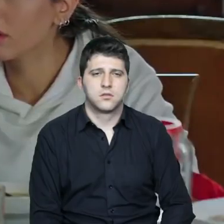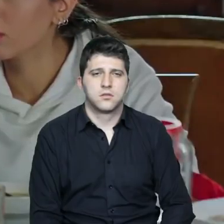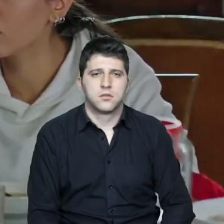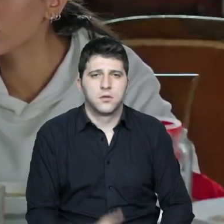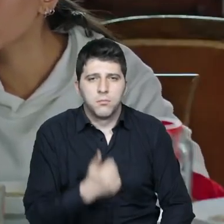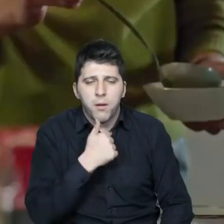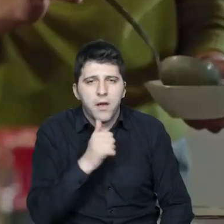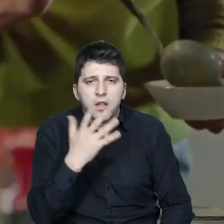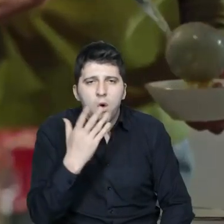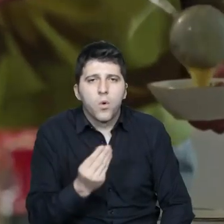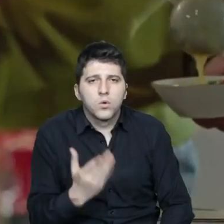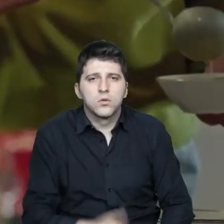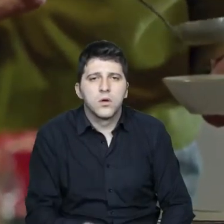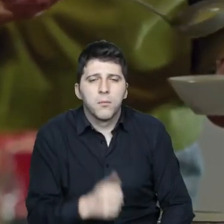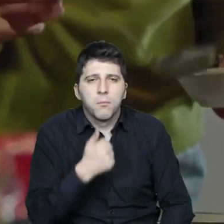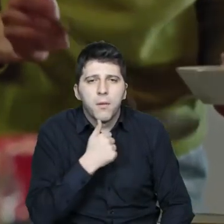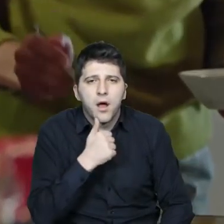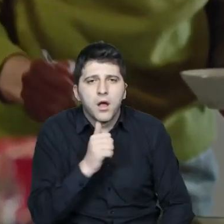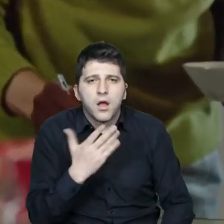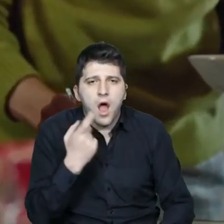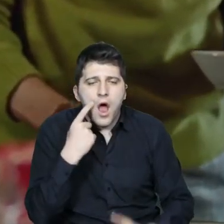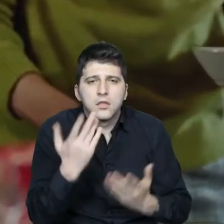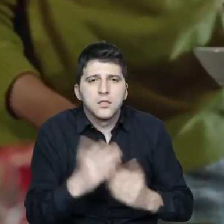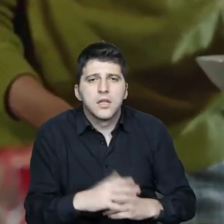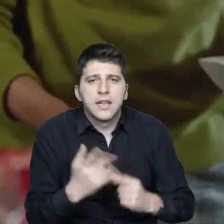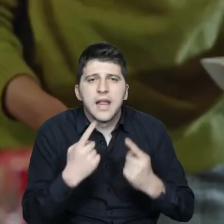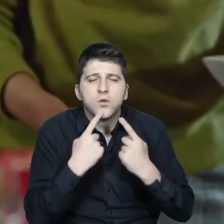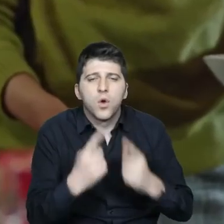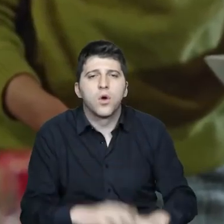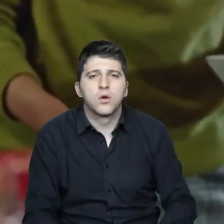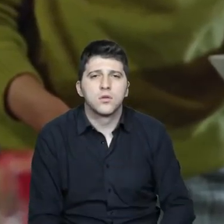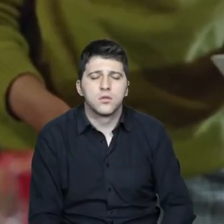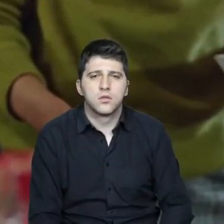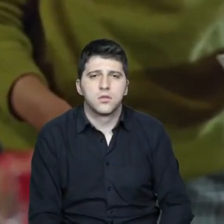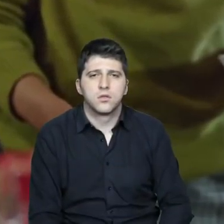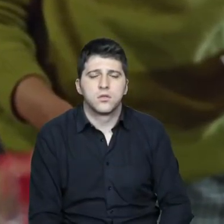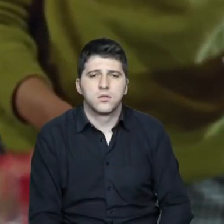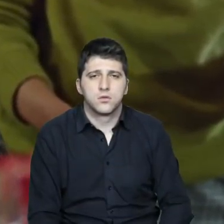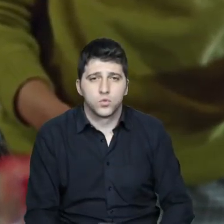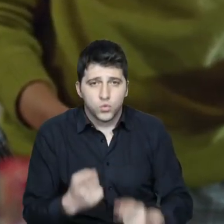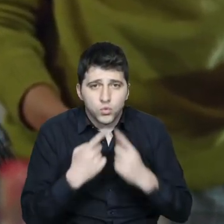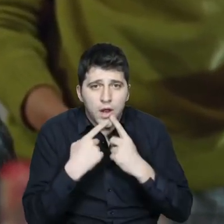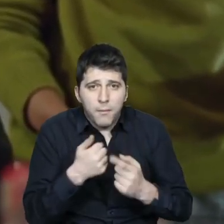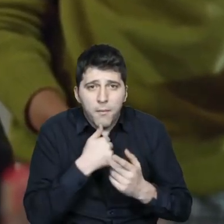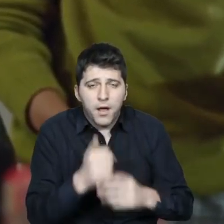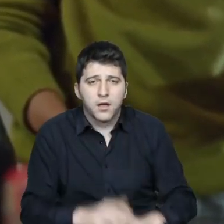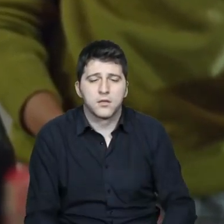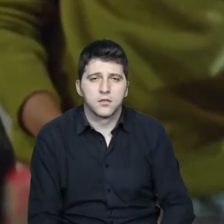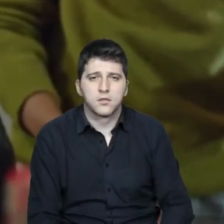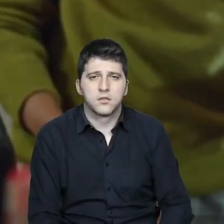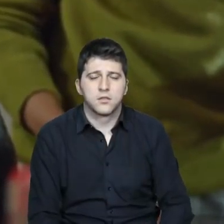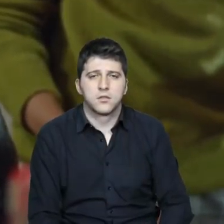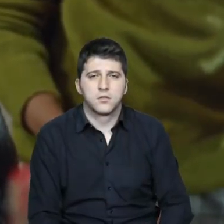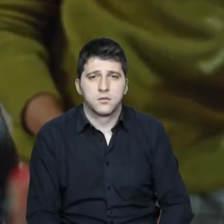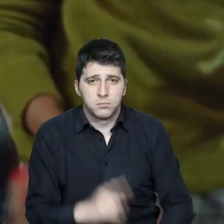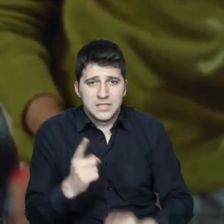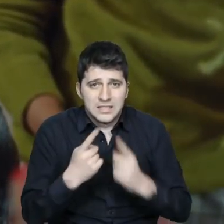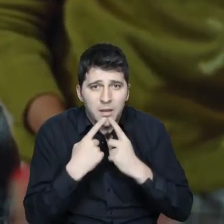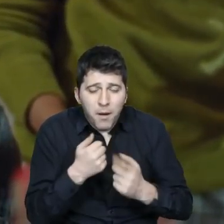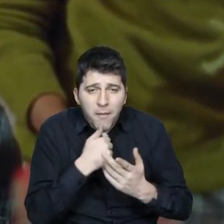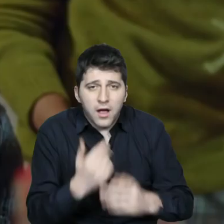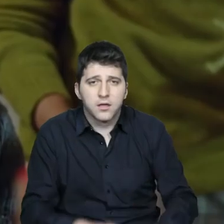Baba ne oldu ki? Baba hayırdır? Ne diyor? Söylesene baba. Bir şey desene